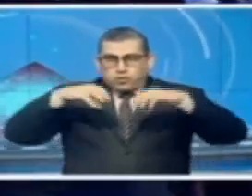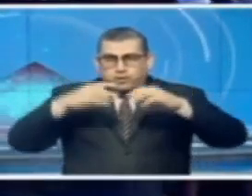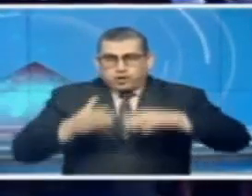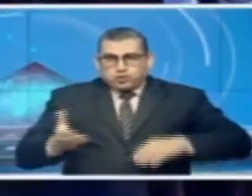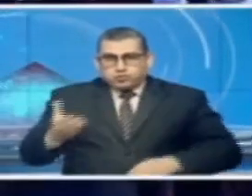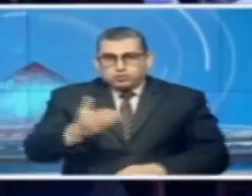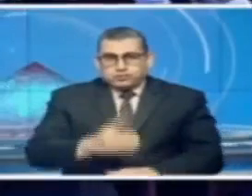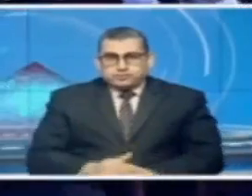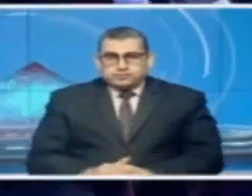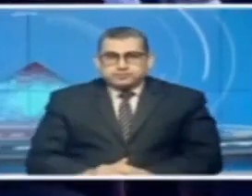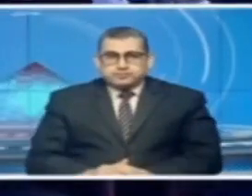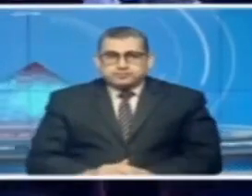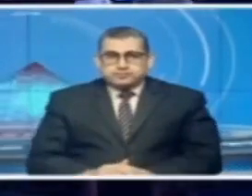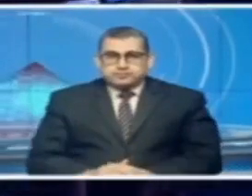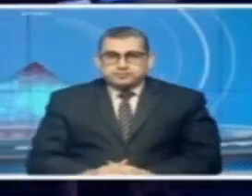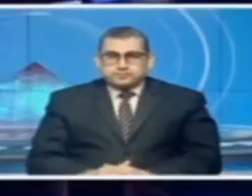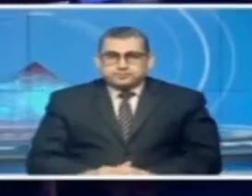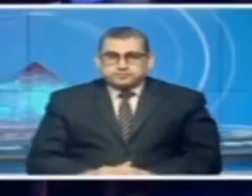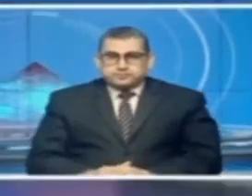الله